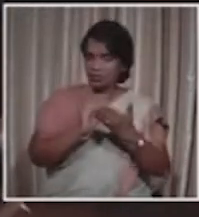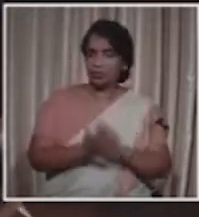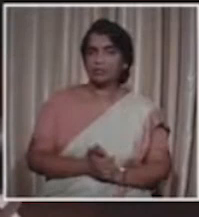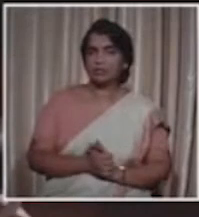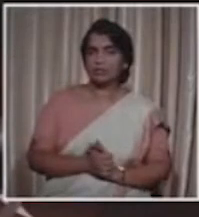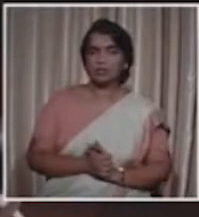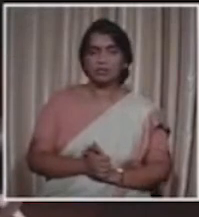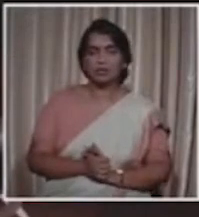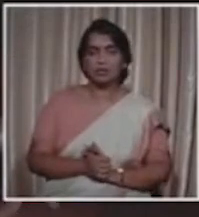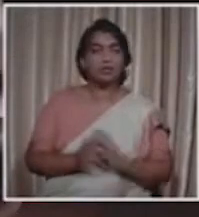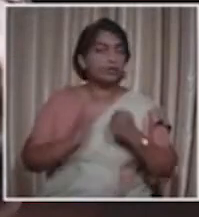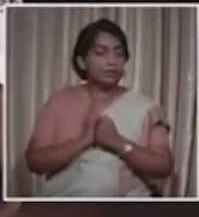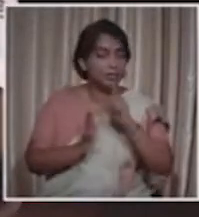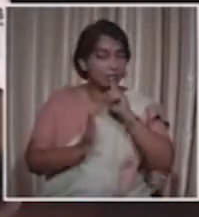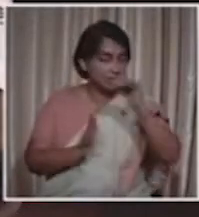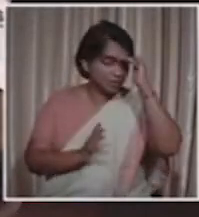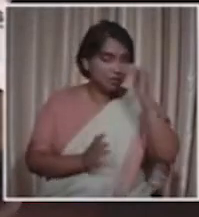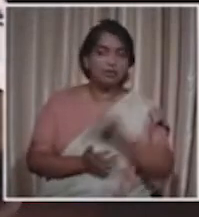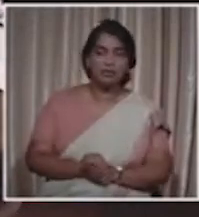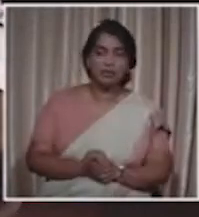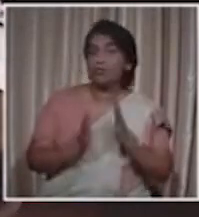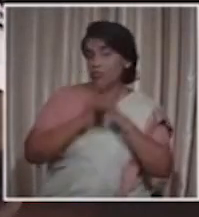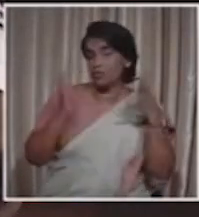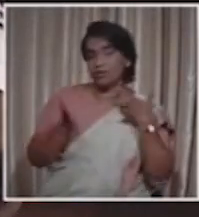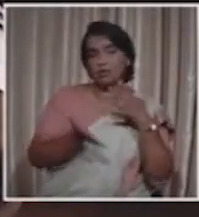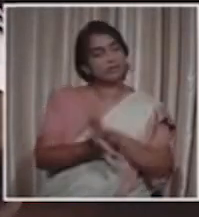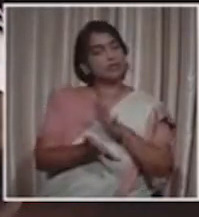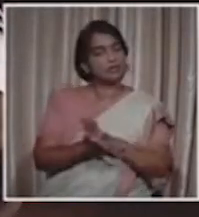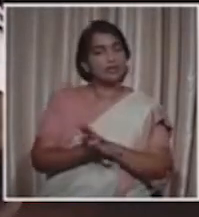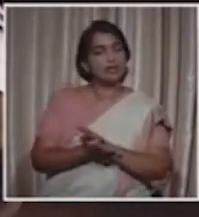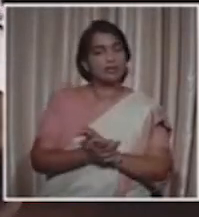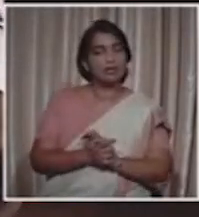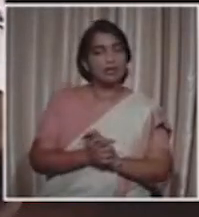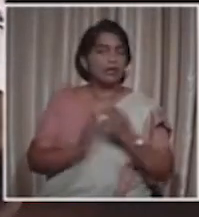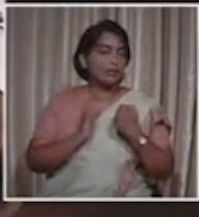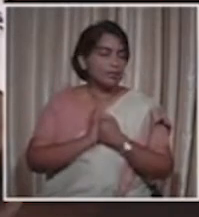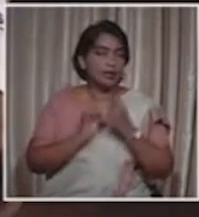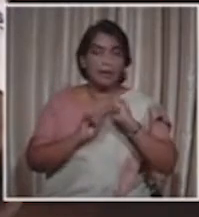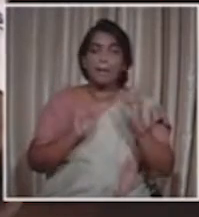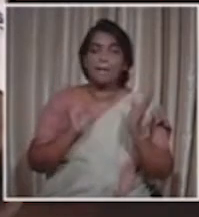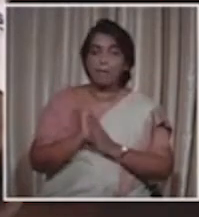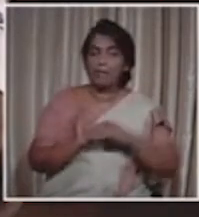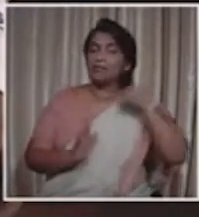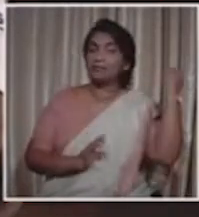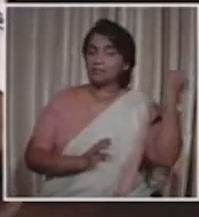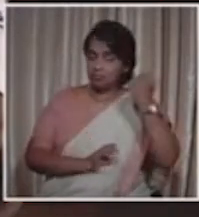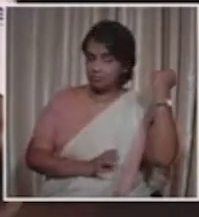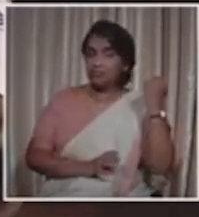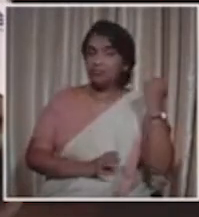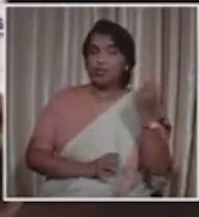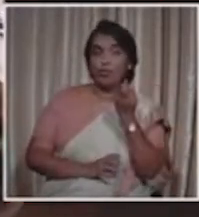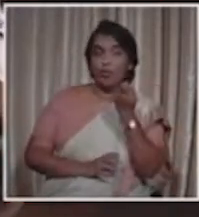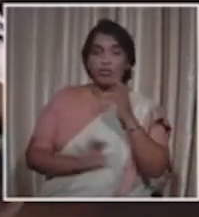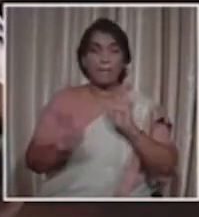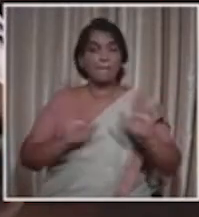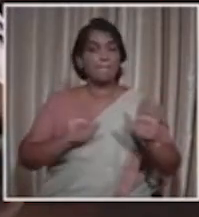ගරු කටානායකතුමනි බොහොම සතුටුයි. ගරු අග්‍රාමාත්‍යතුමා කතා කරනවා මූල්‍ය